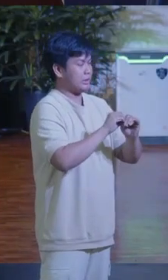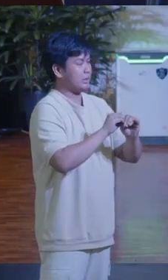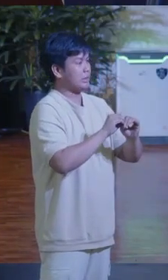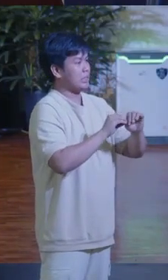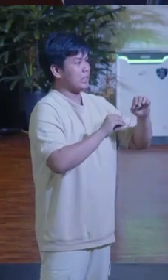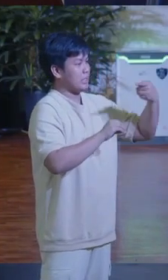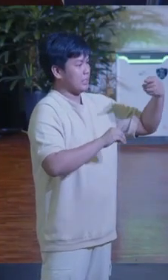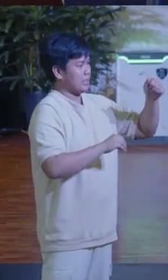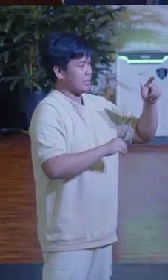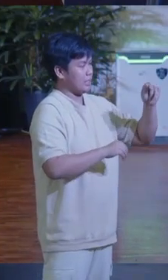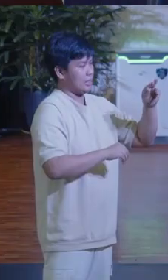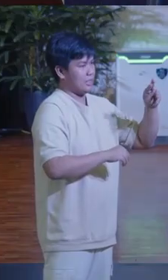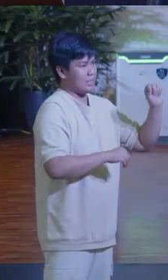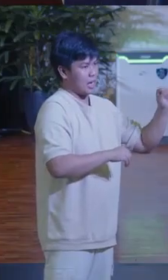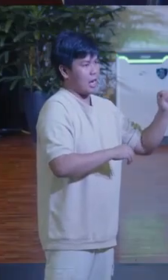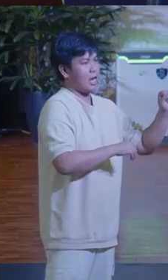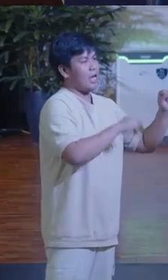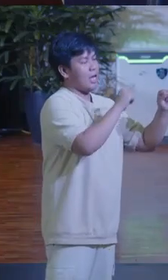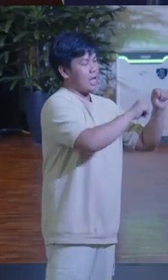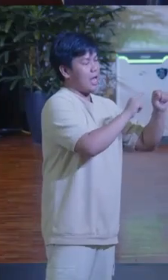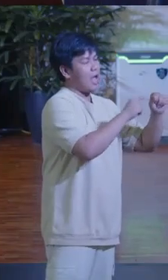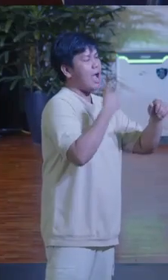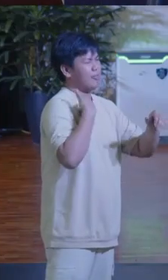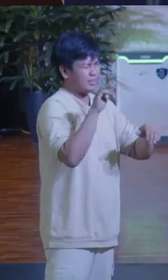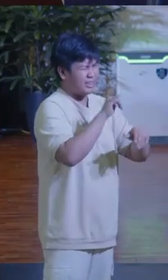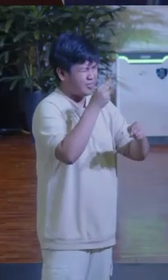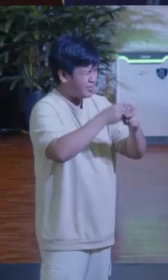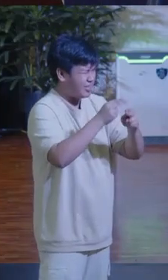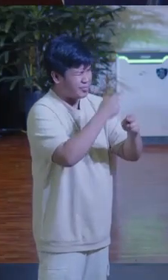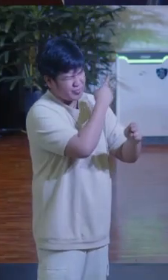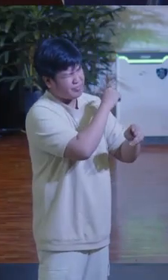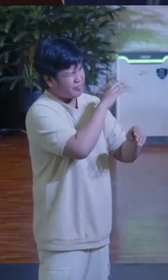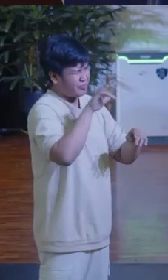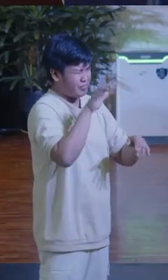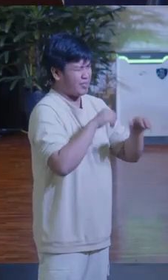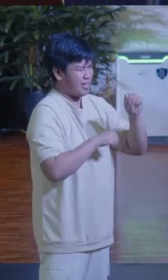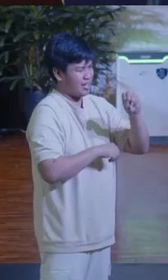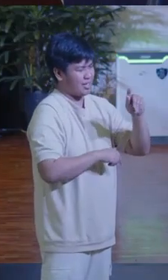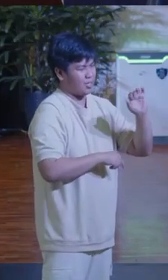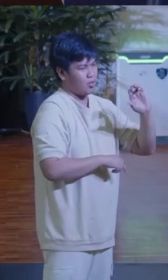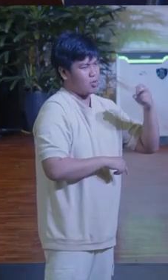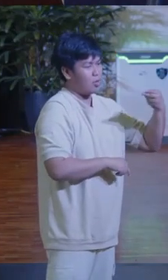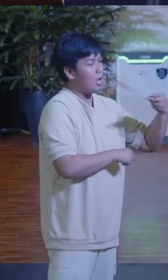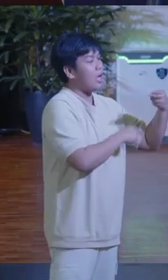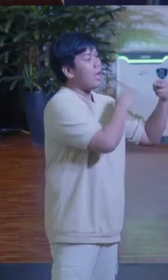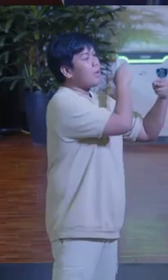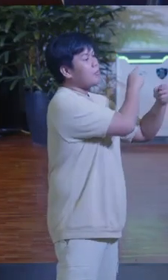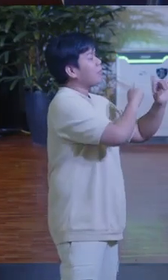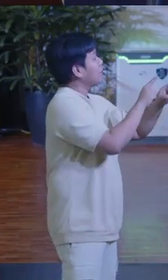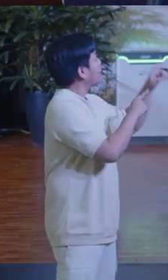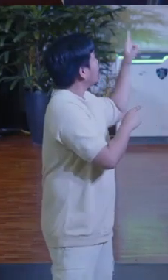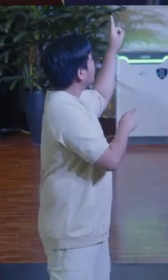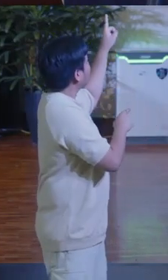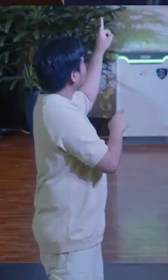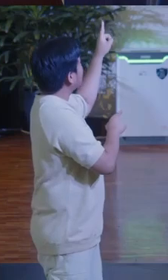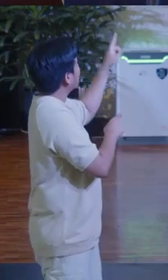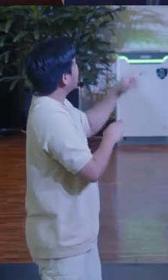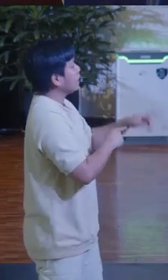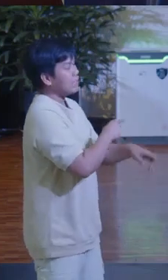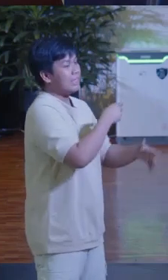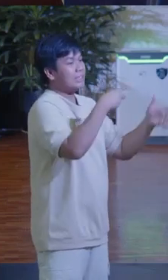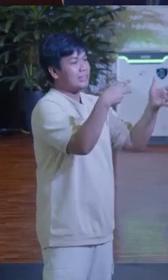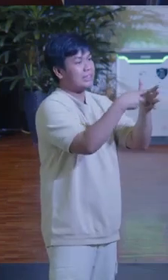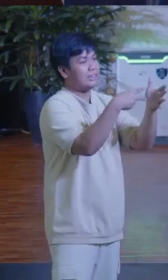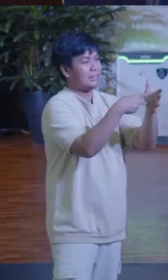Pisidian Antioch po yun. Ngayon po bumalik na po siya sa kanyang home church. No? Siya po ngayon ay nasa